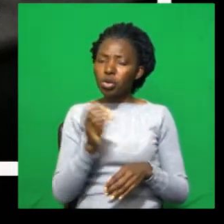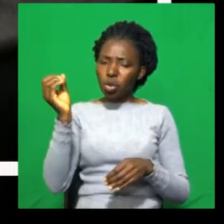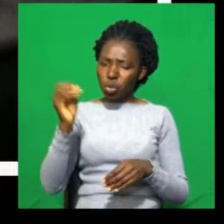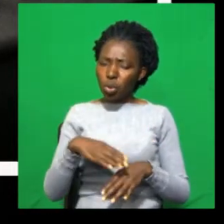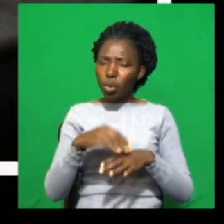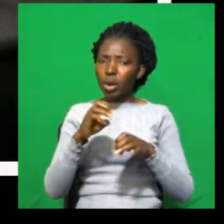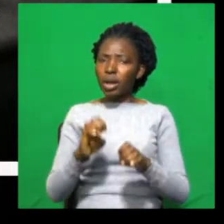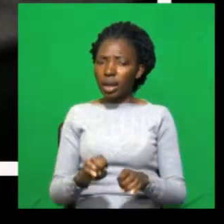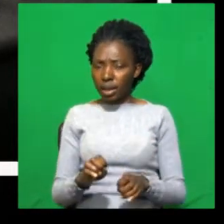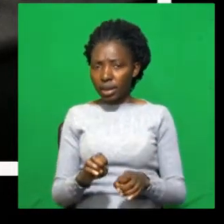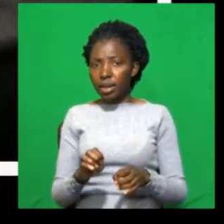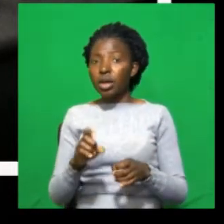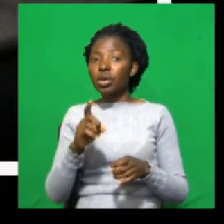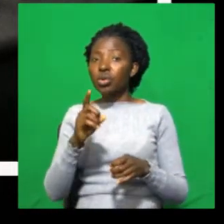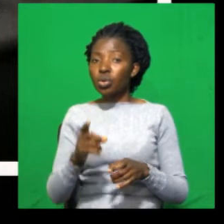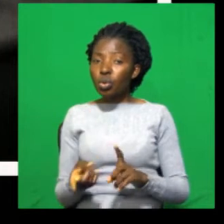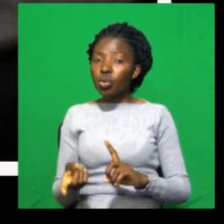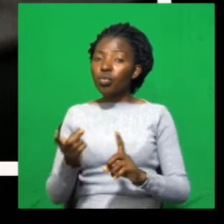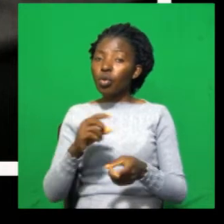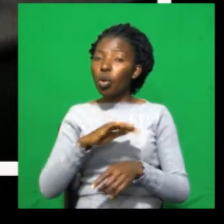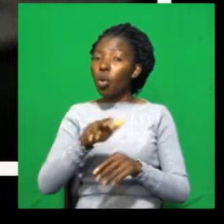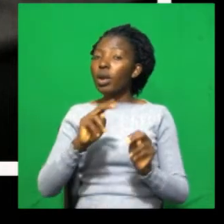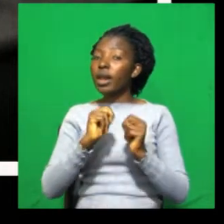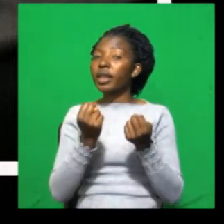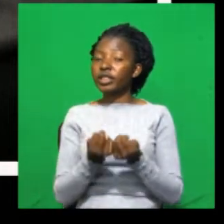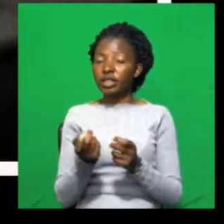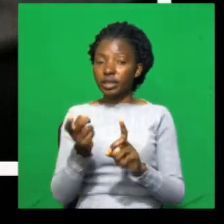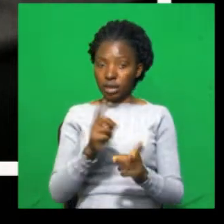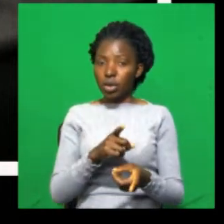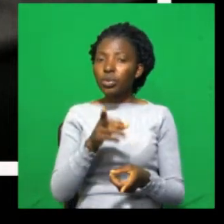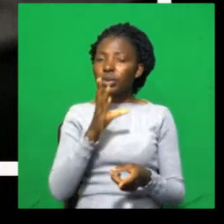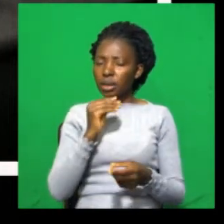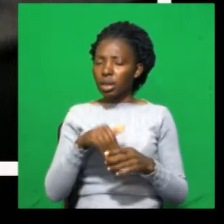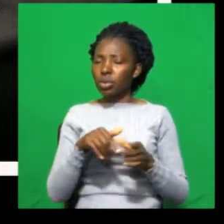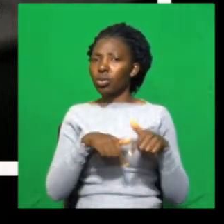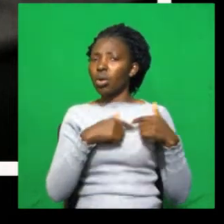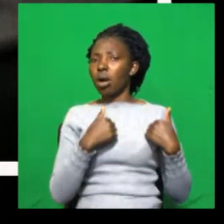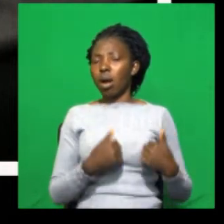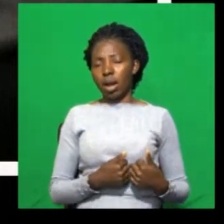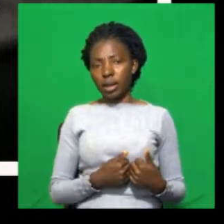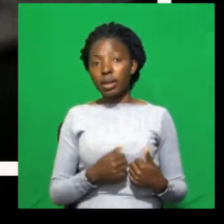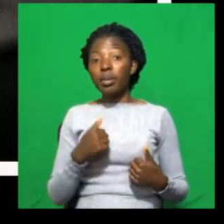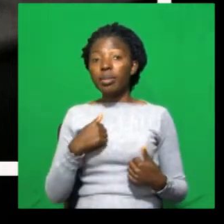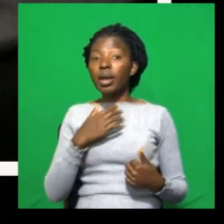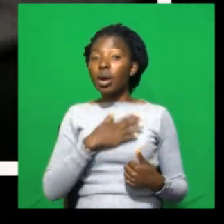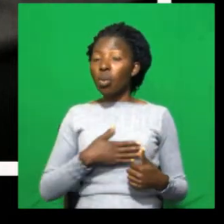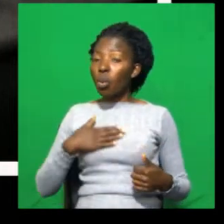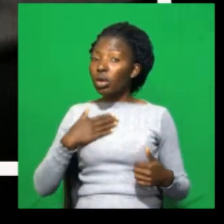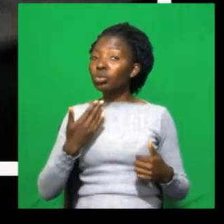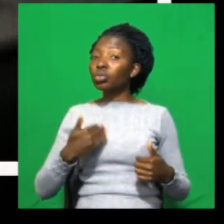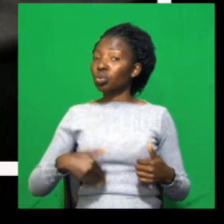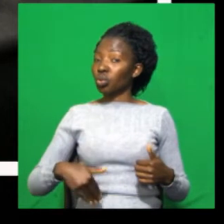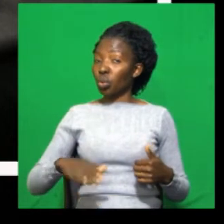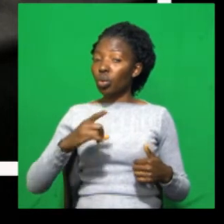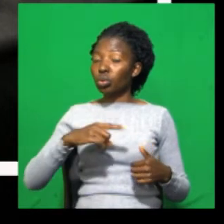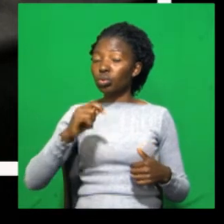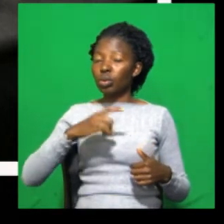seiko pasi iwe ukuisira marudzi pasi. Iwe wakati mumwoyo mako ndichakwira